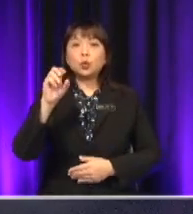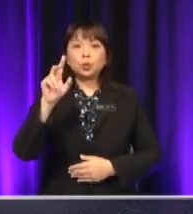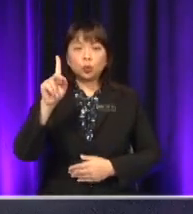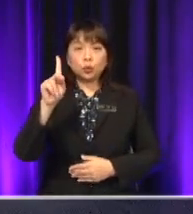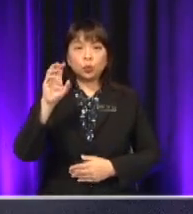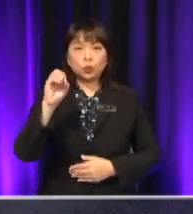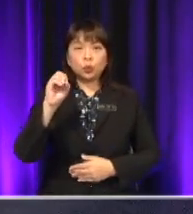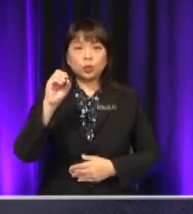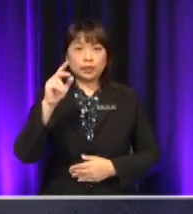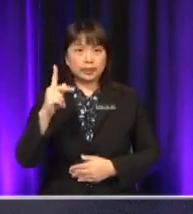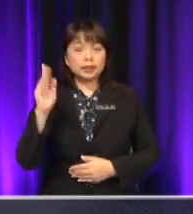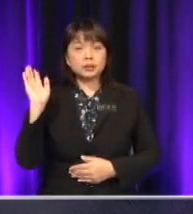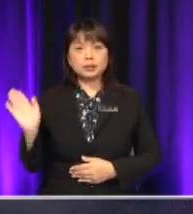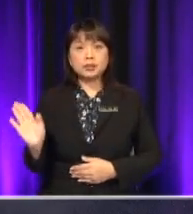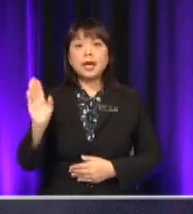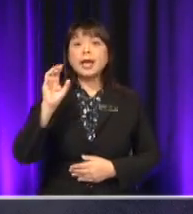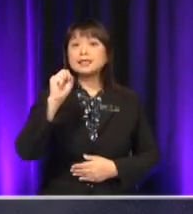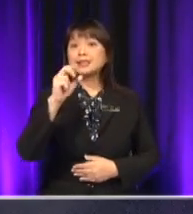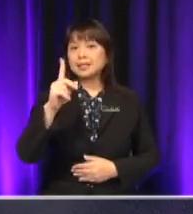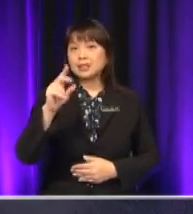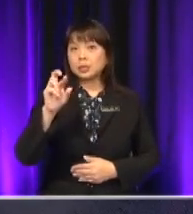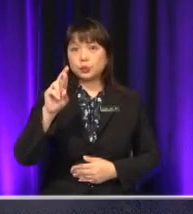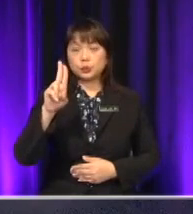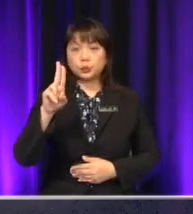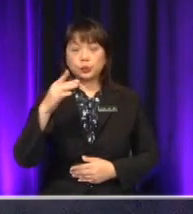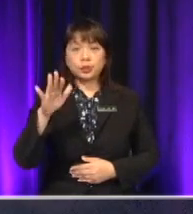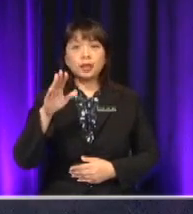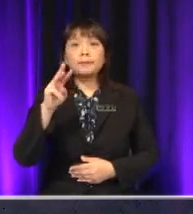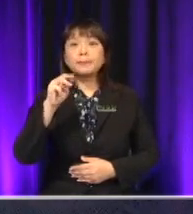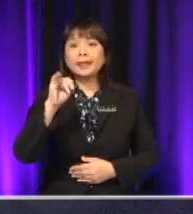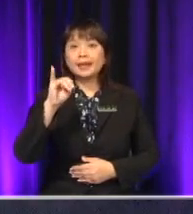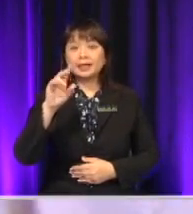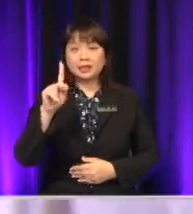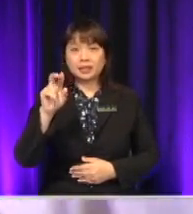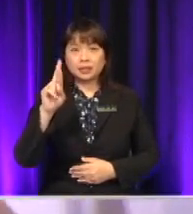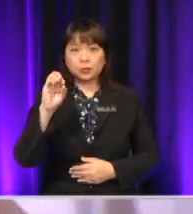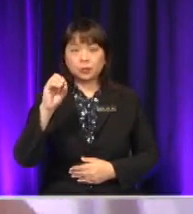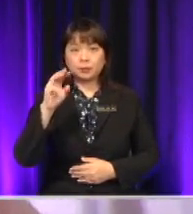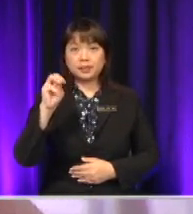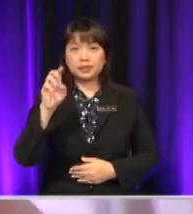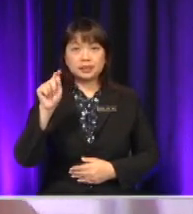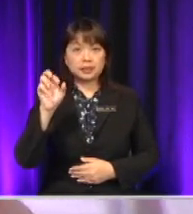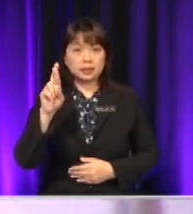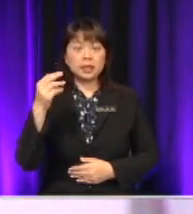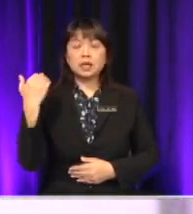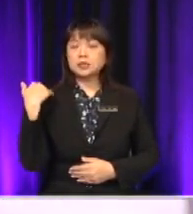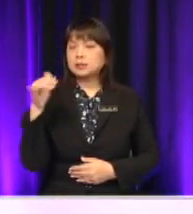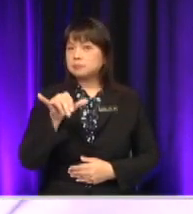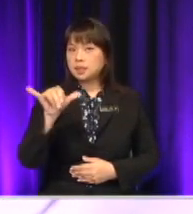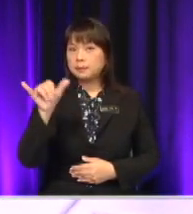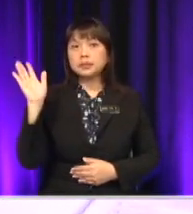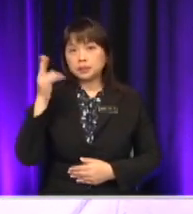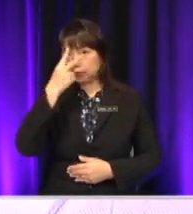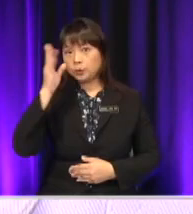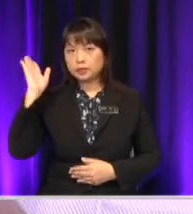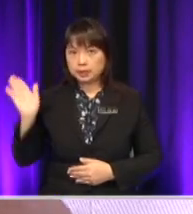situ? Ya, betul. Tolok skru mikrometer. Okey, tolok skru mikrometer sama juga macam angkut vernier. Ada dua bacaan. Ada dua bacaan. Okey, bacaan